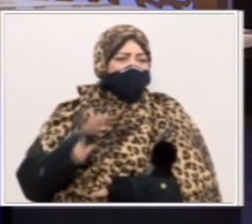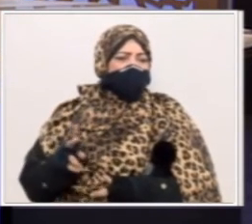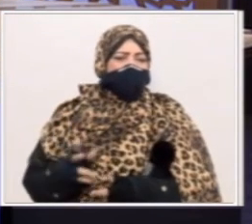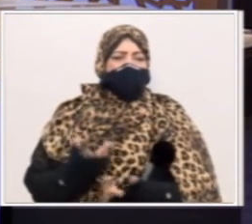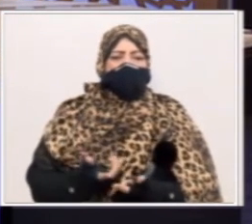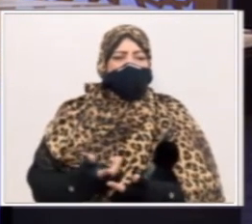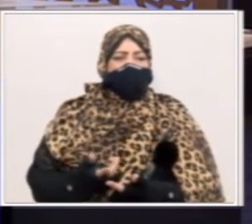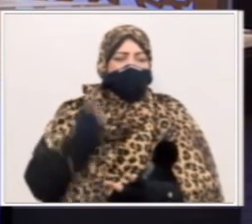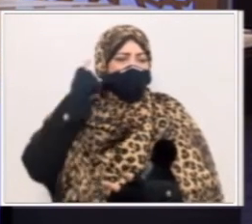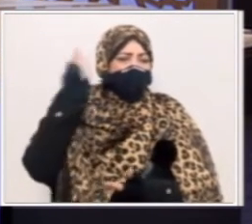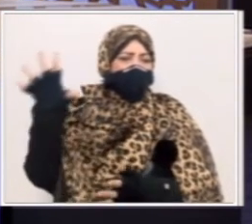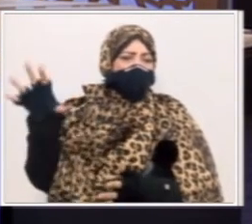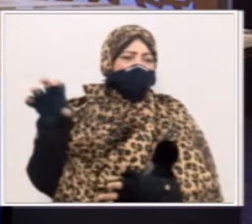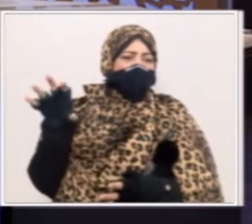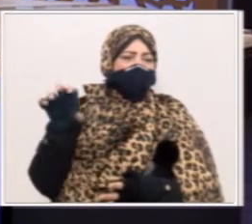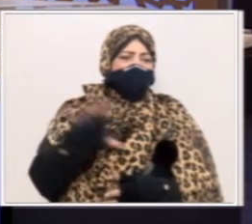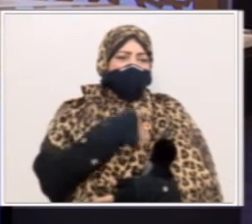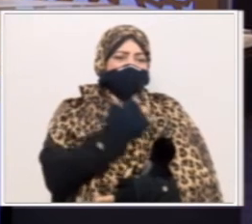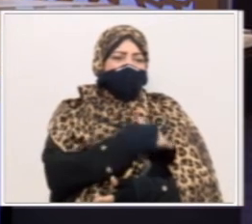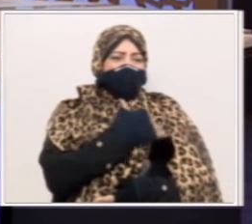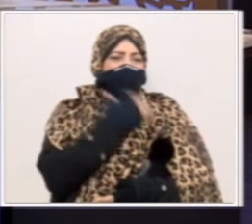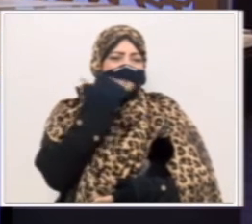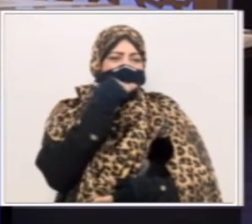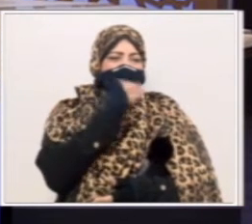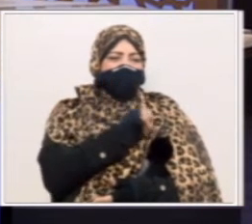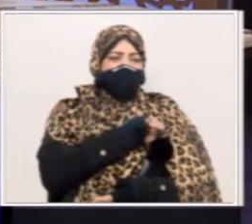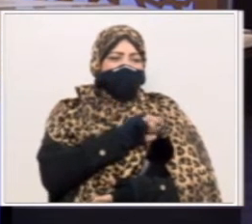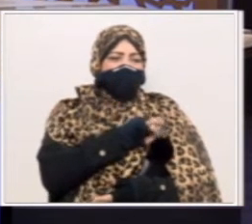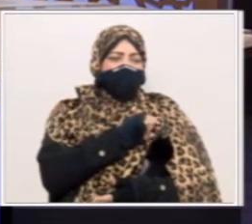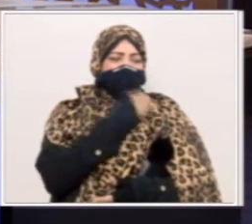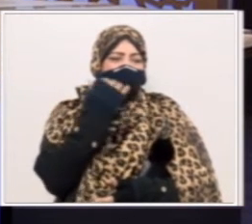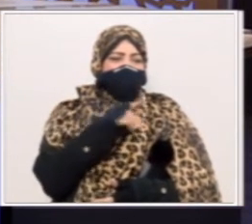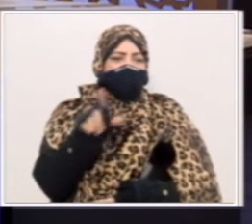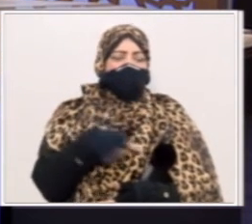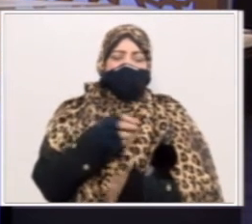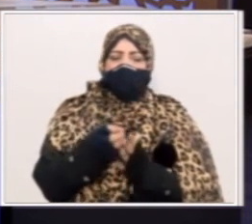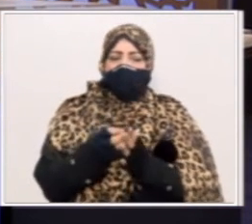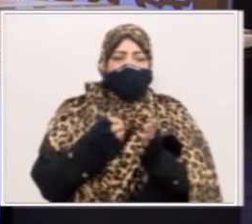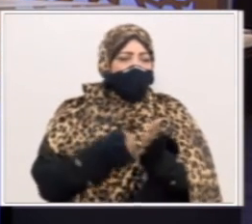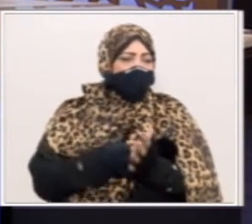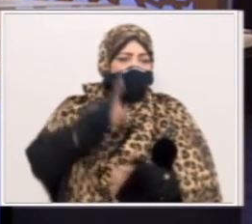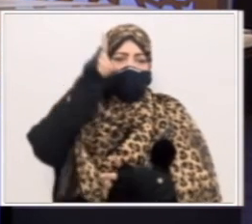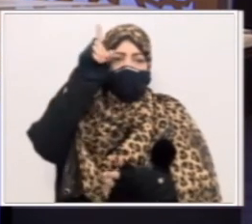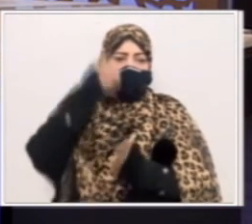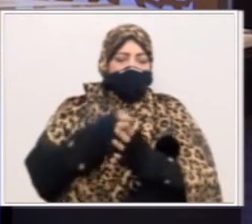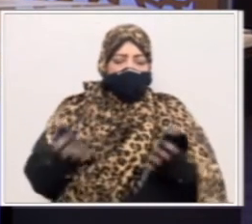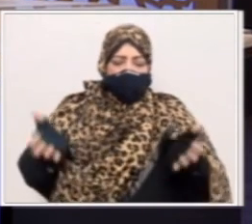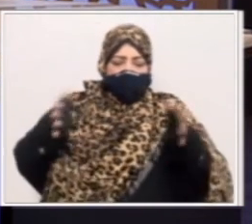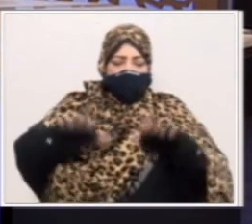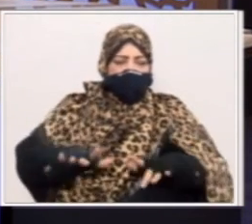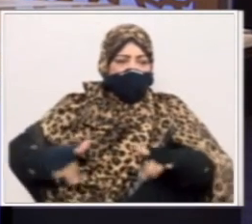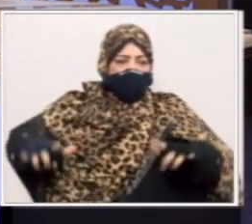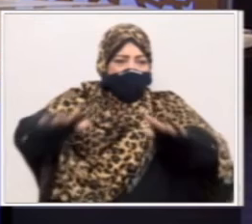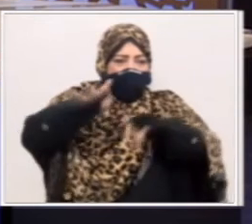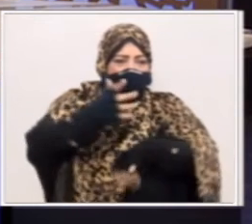وجل نهى عن هذه المجالس، المجالس التي يغتاب فيها. شنو المفروض يتصرف أستاذي الفاضل؟ شنو